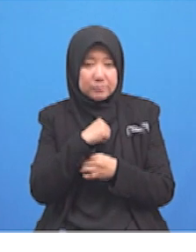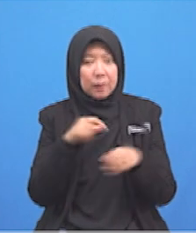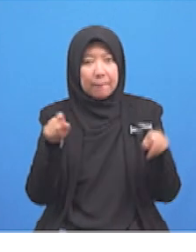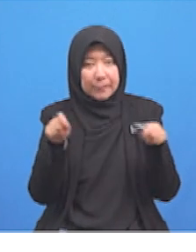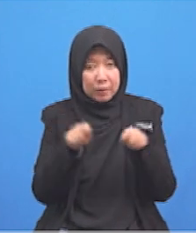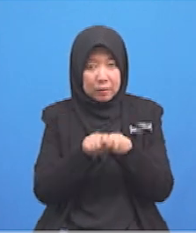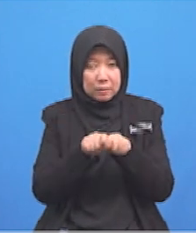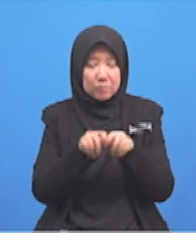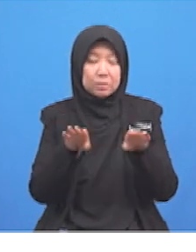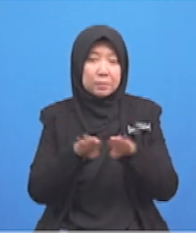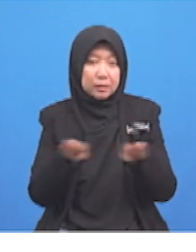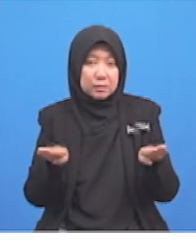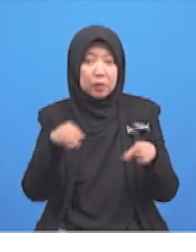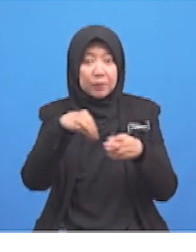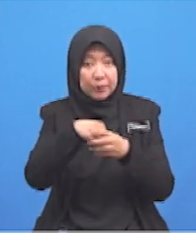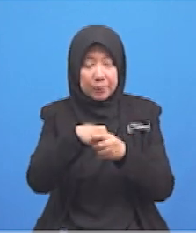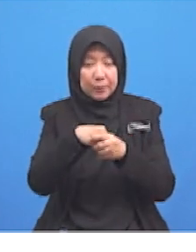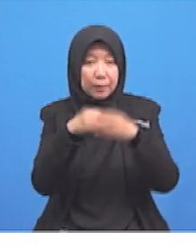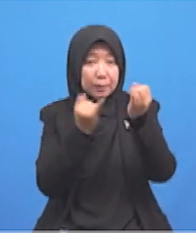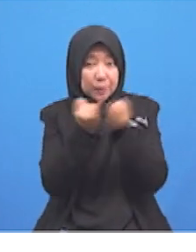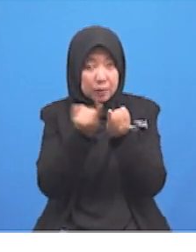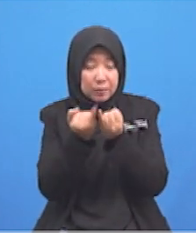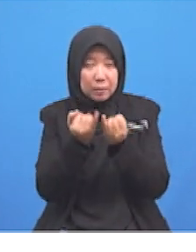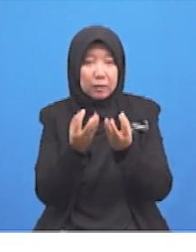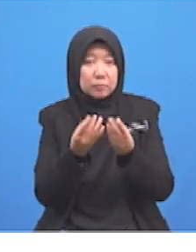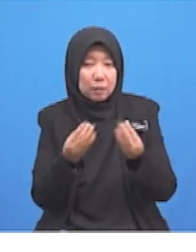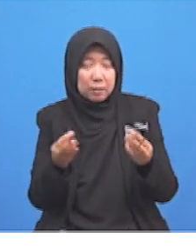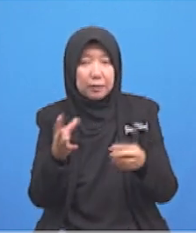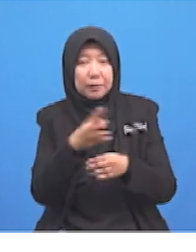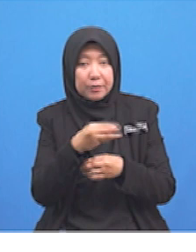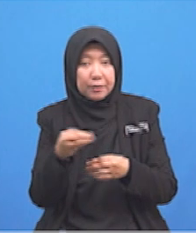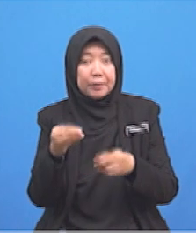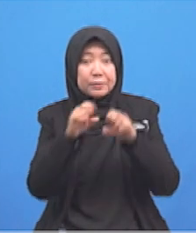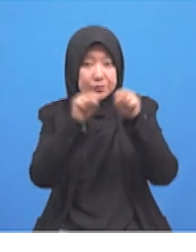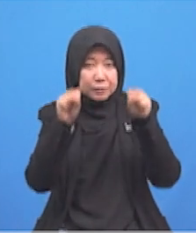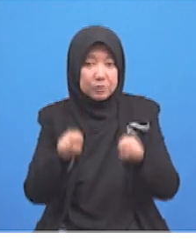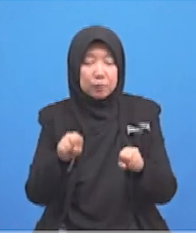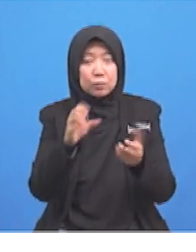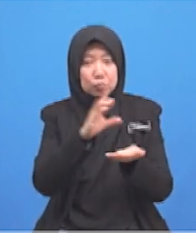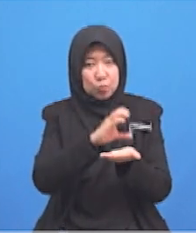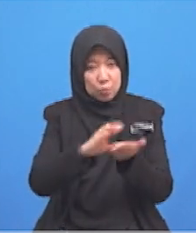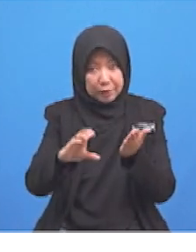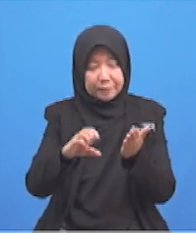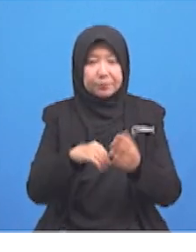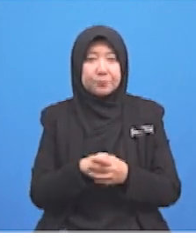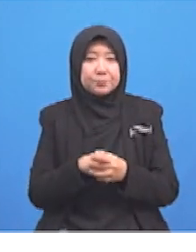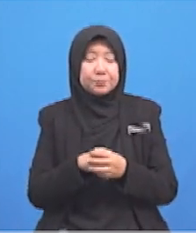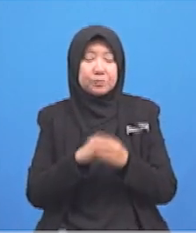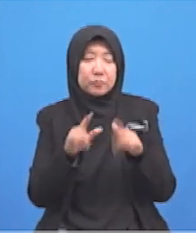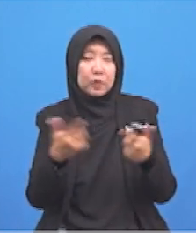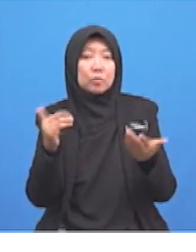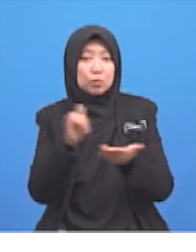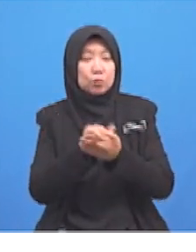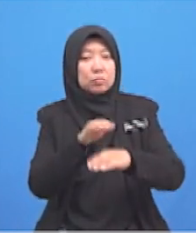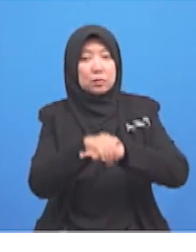seperti perbezaan dalam pentadbiran undang-undang tanah dan sistem cukai. Selain itu, pihak